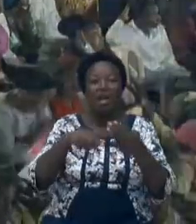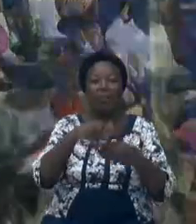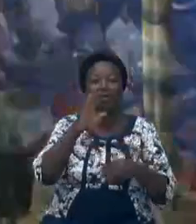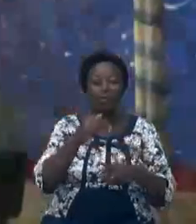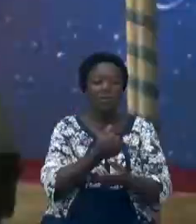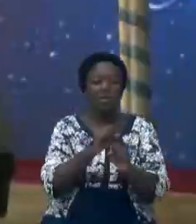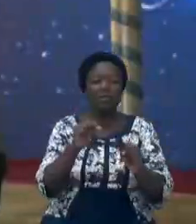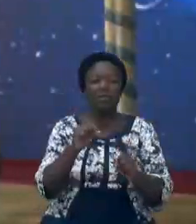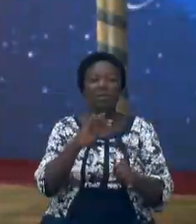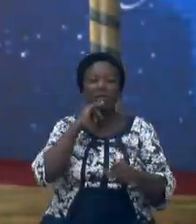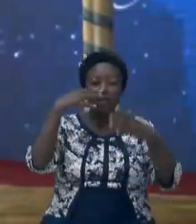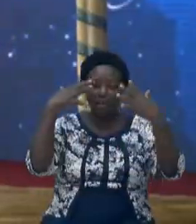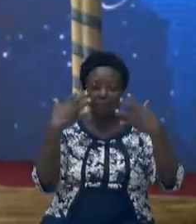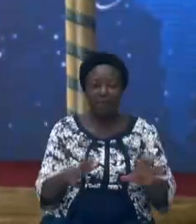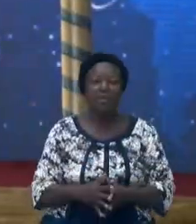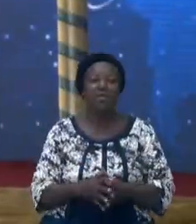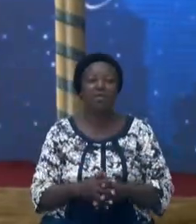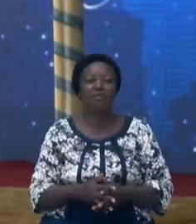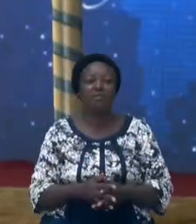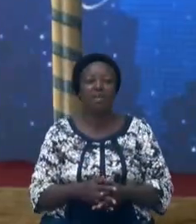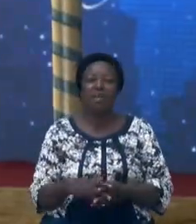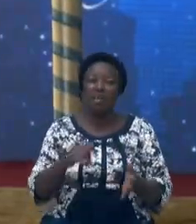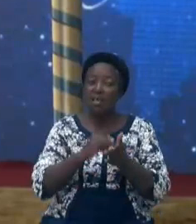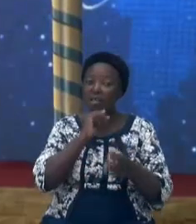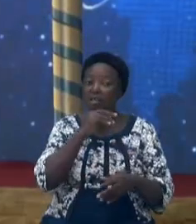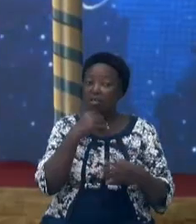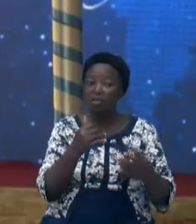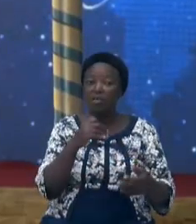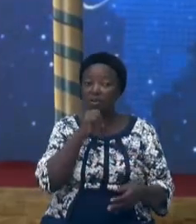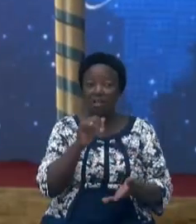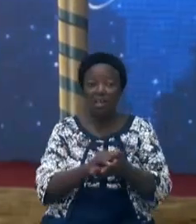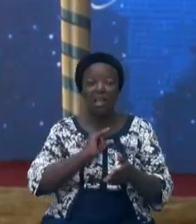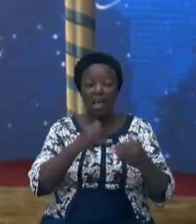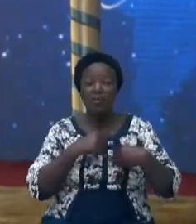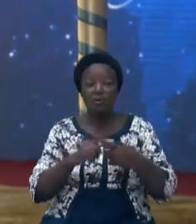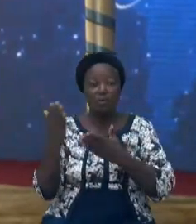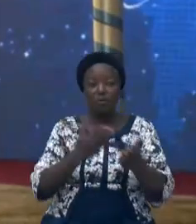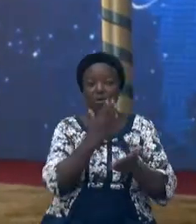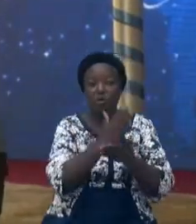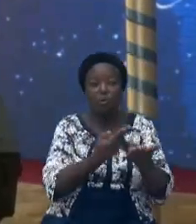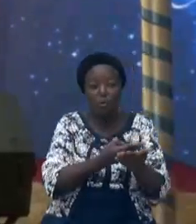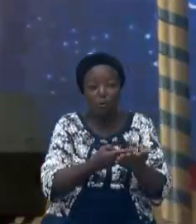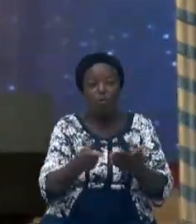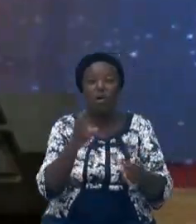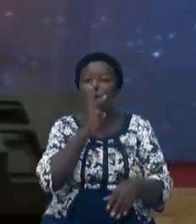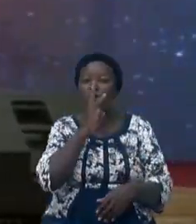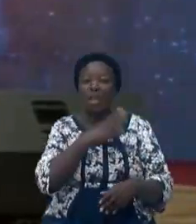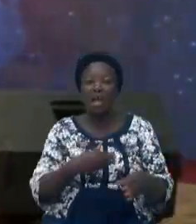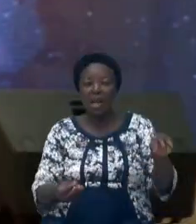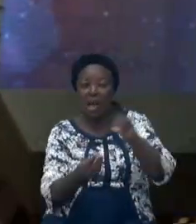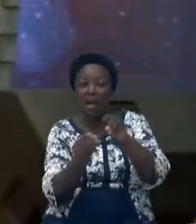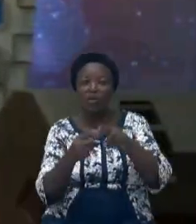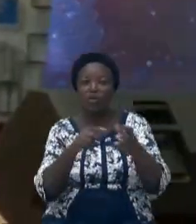pour que tout soit fait pour te salue tout est accompli ce n'est pas que a je dois